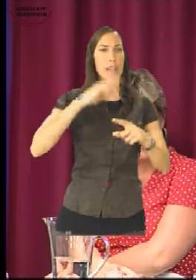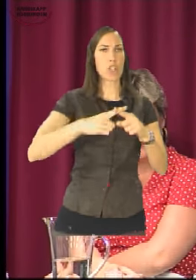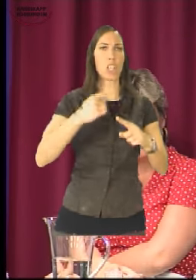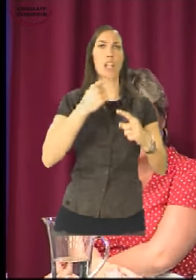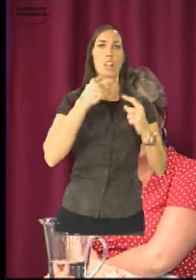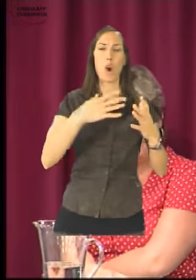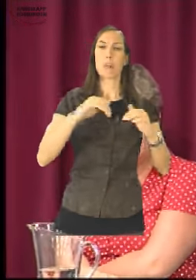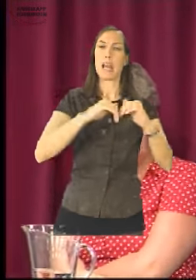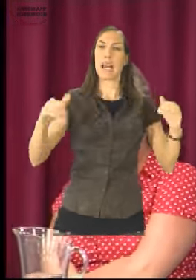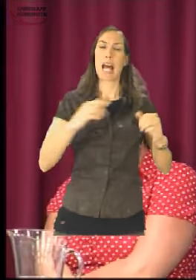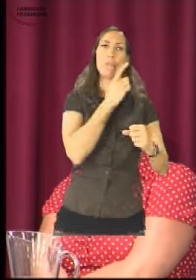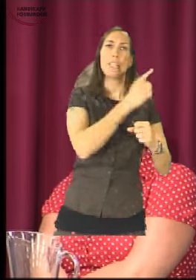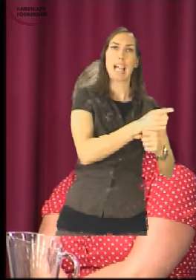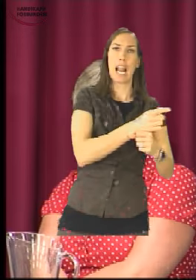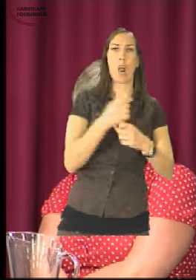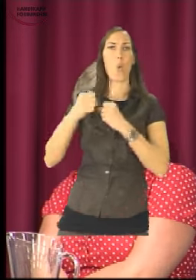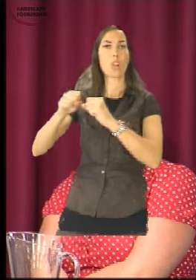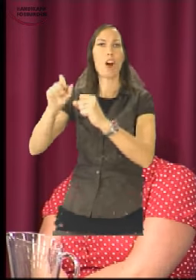och utförare inom sjukvården.